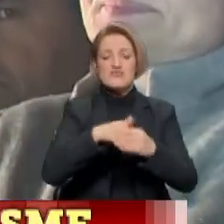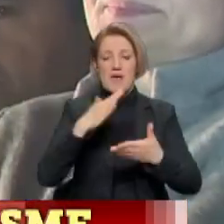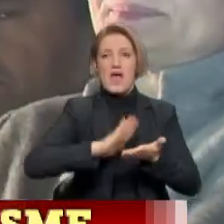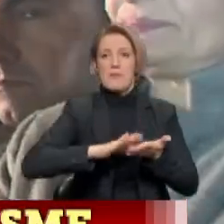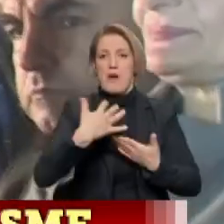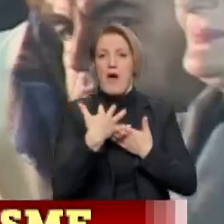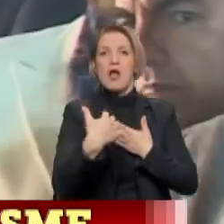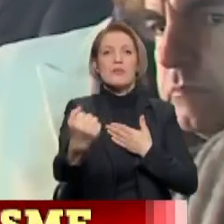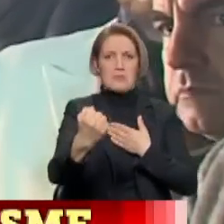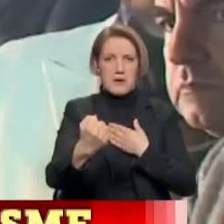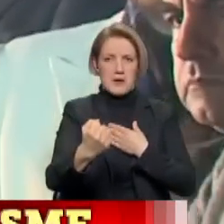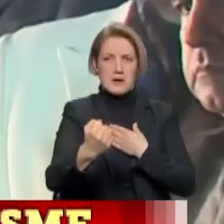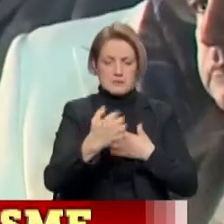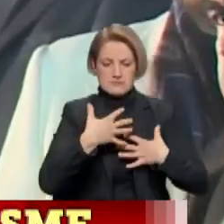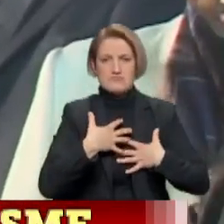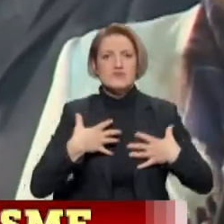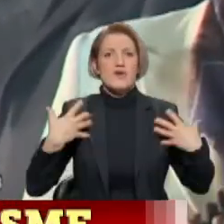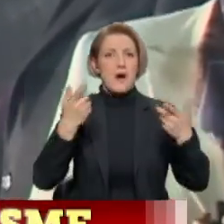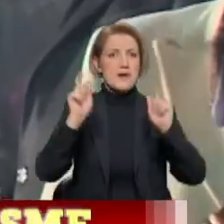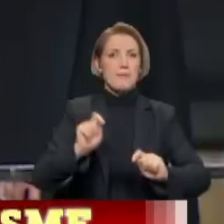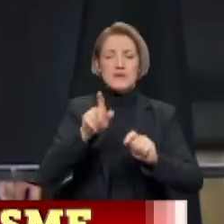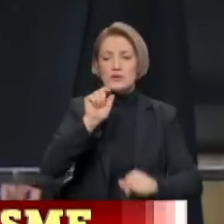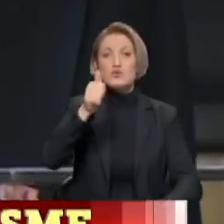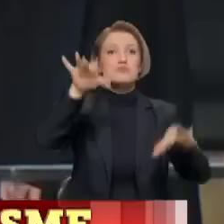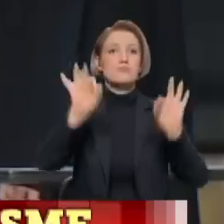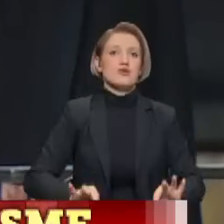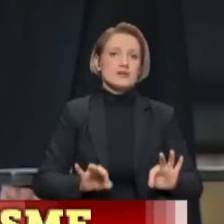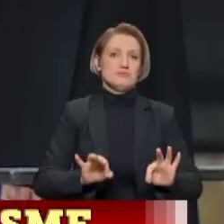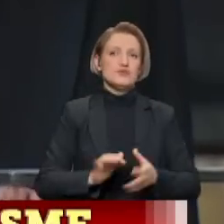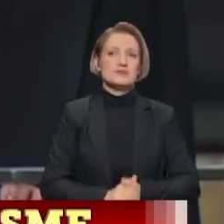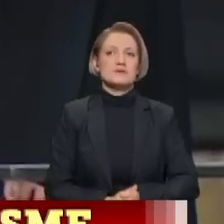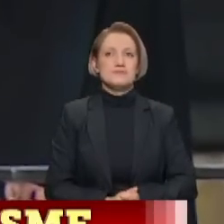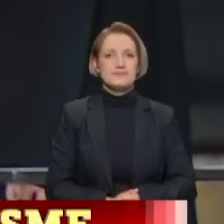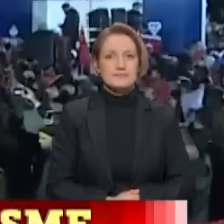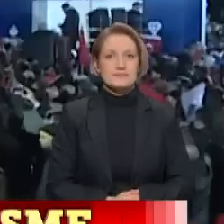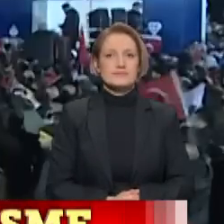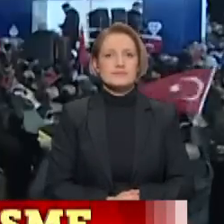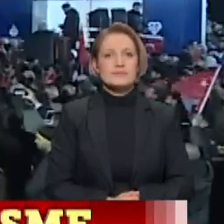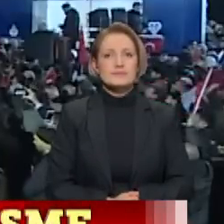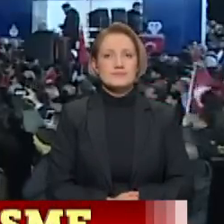elimizden almaya cesaret ettikleri gün başlamıştır.